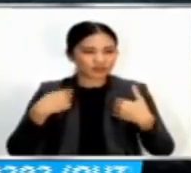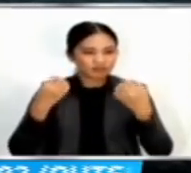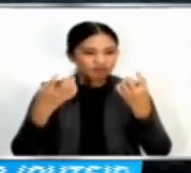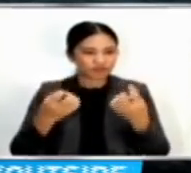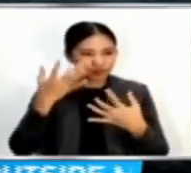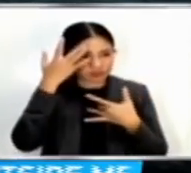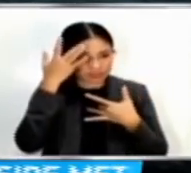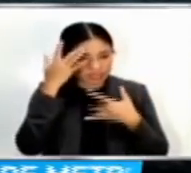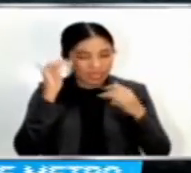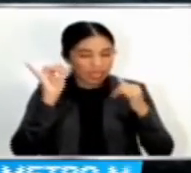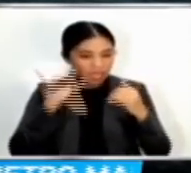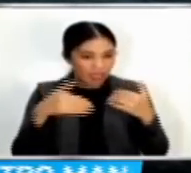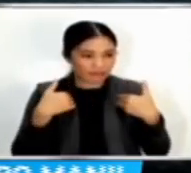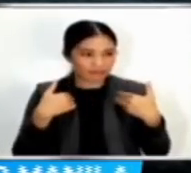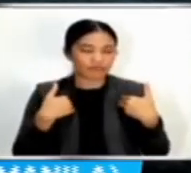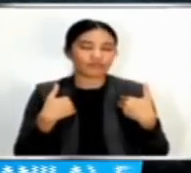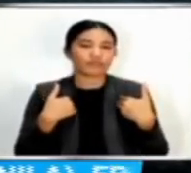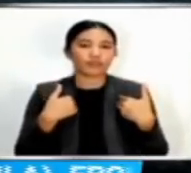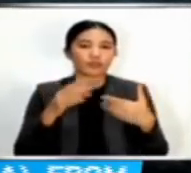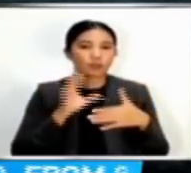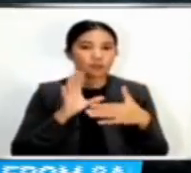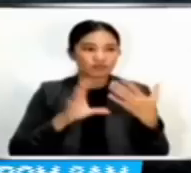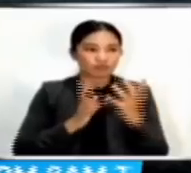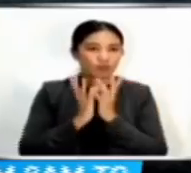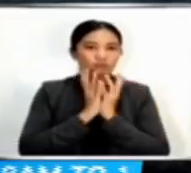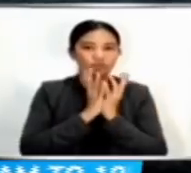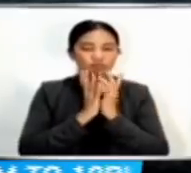immunity at hindi pa sa buong bansa. Posible po ba yun?